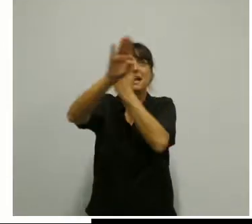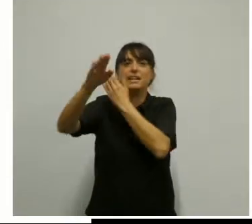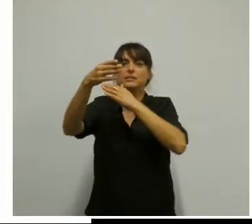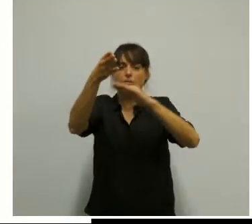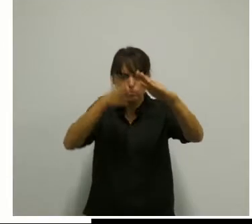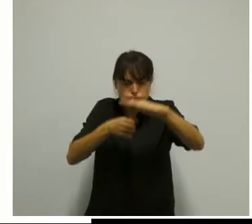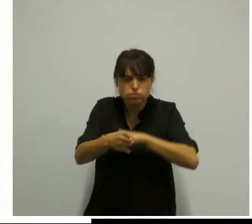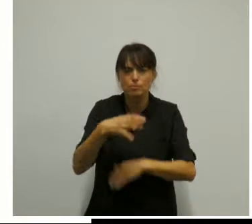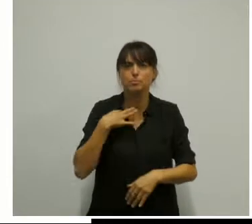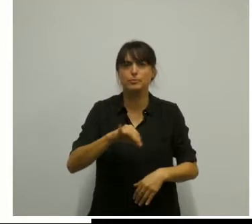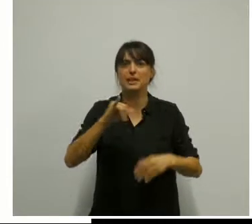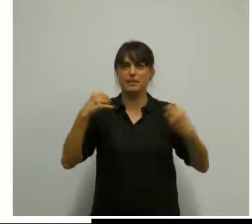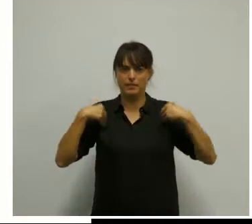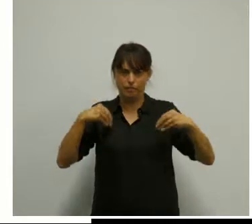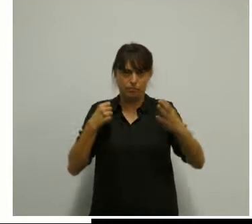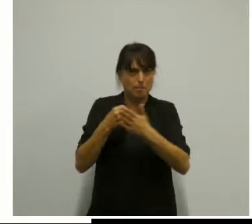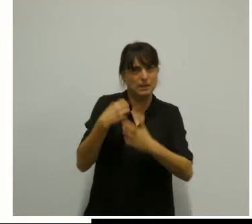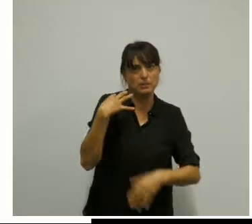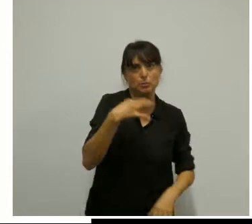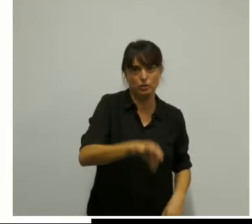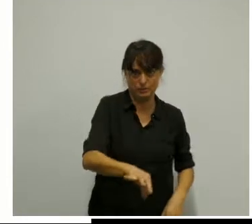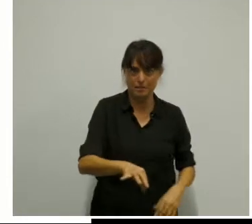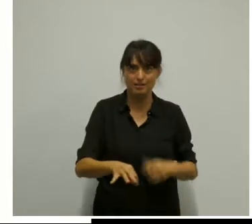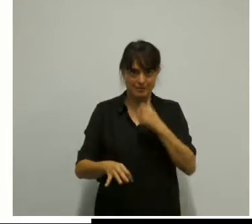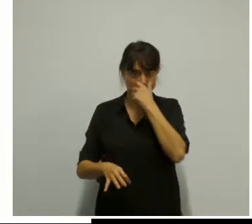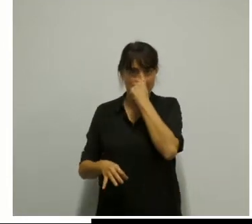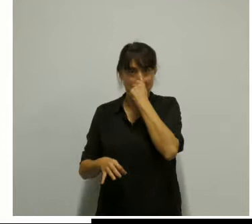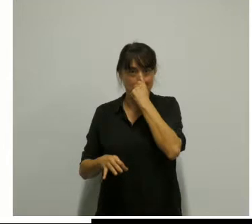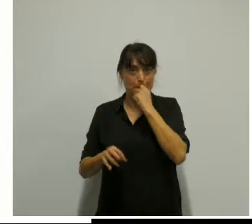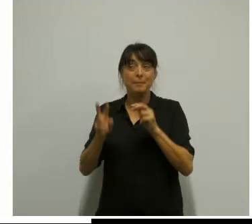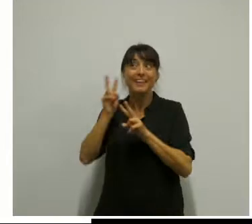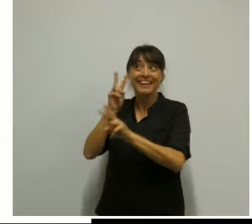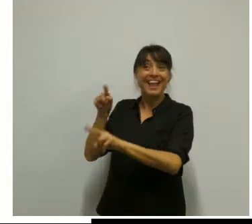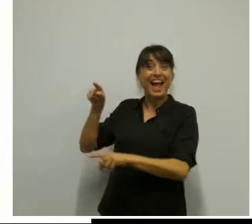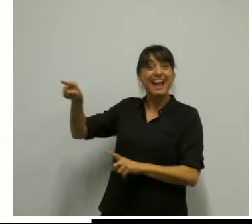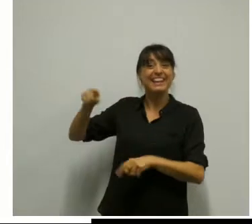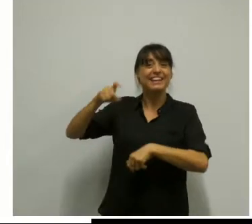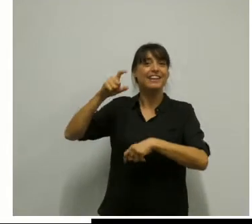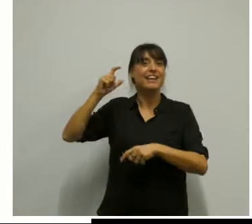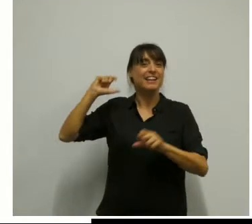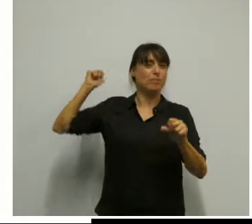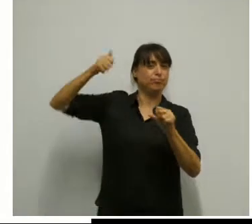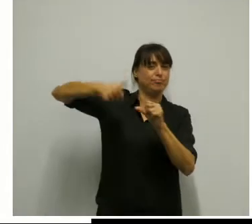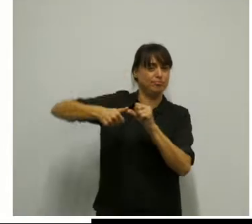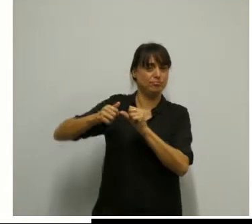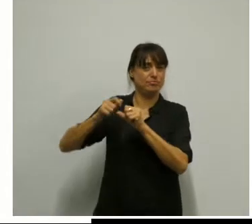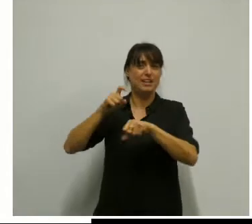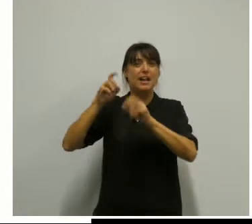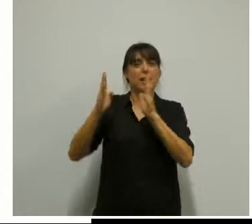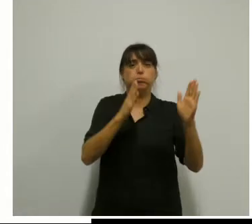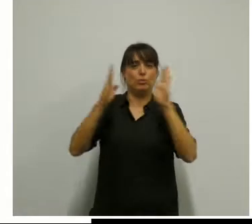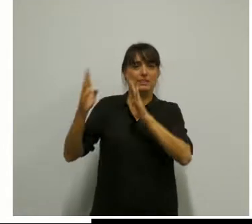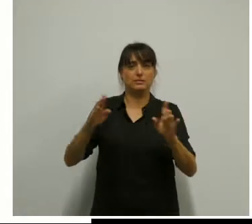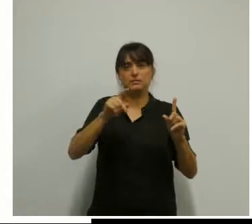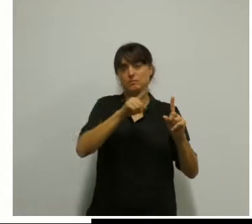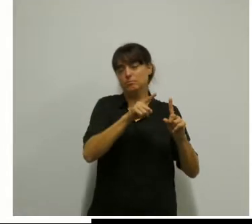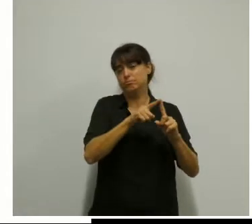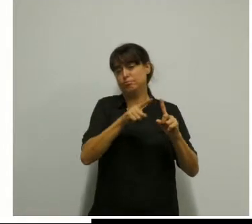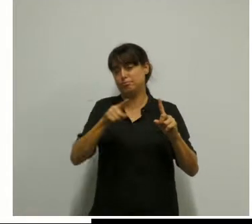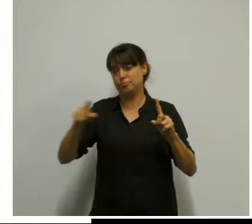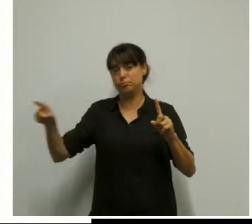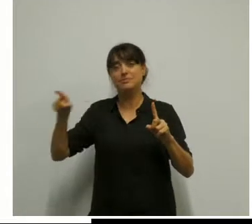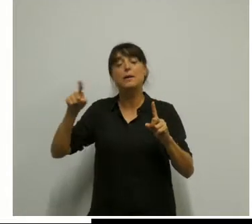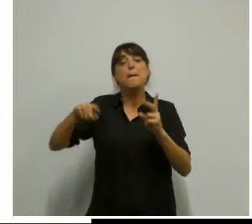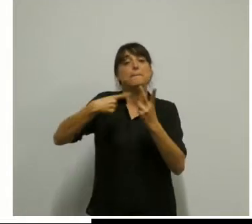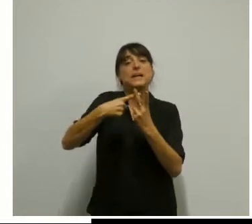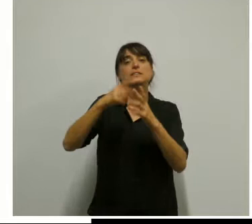amb el barri, no? Aquí hi ha un rotllo impressionant de la cronologia, que no m'extendré. Senzillament és tot el protocol